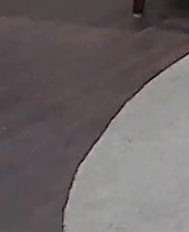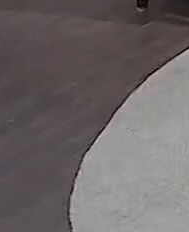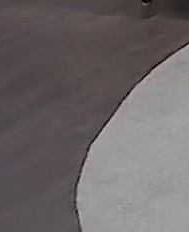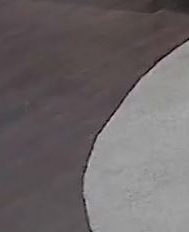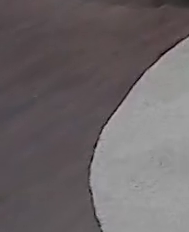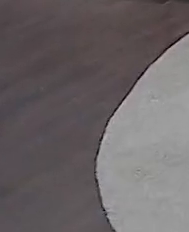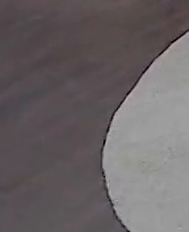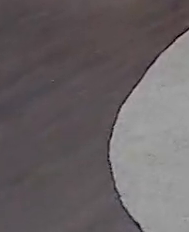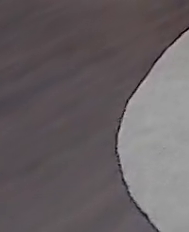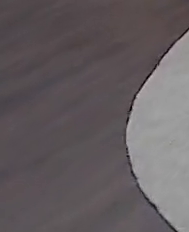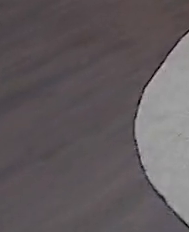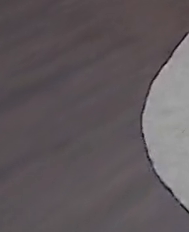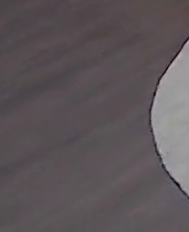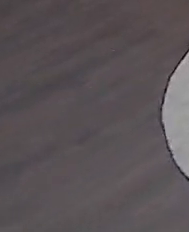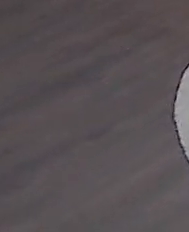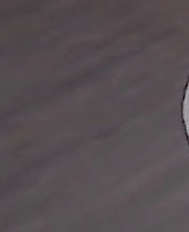وبيحسدوا فيا. ماشية